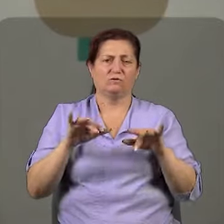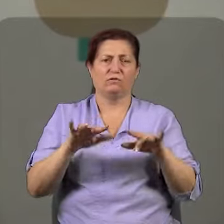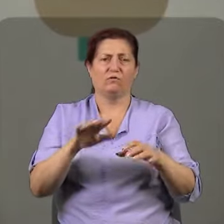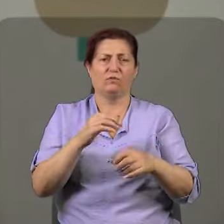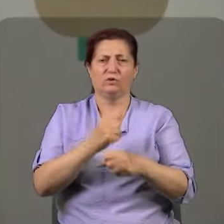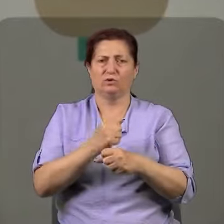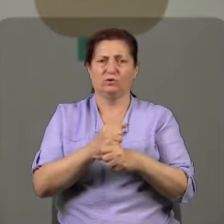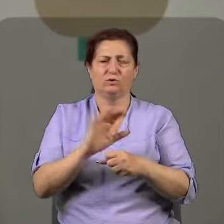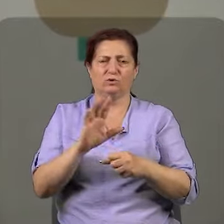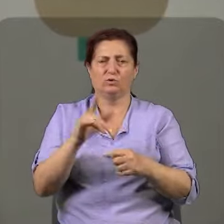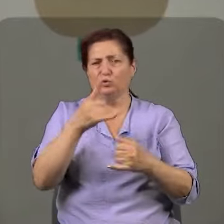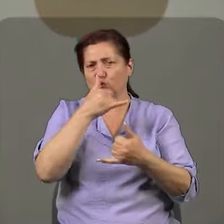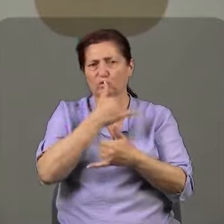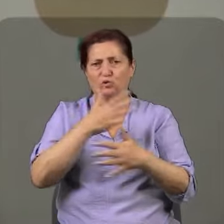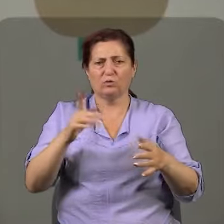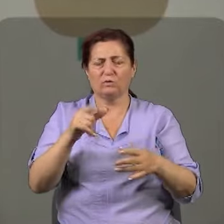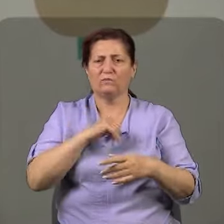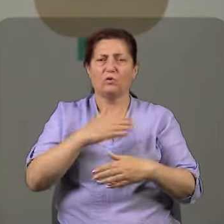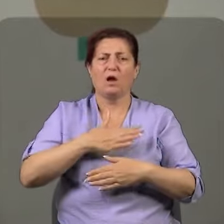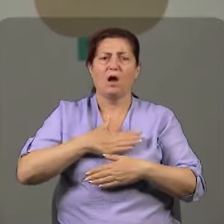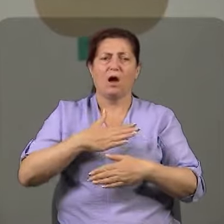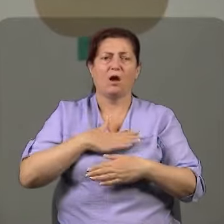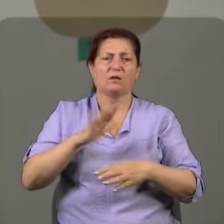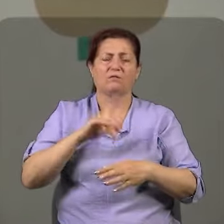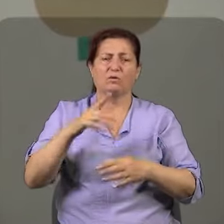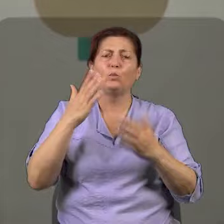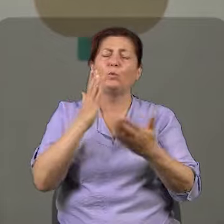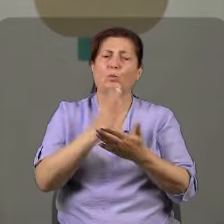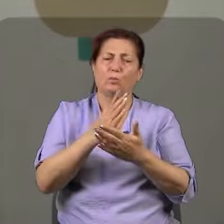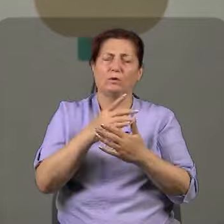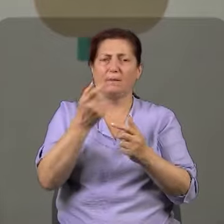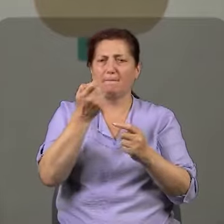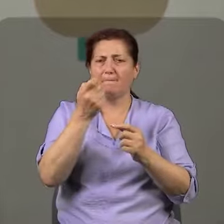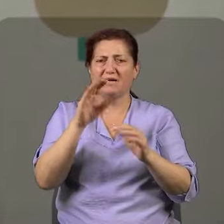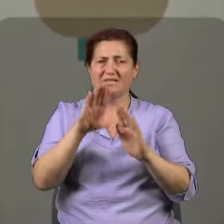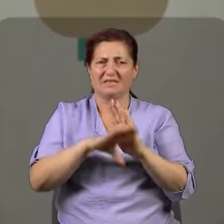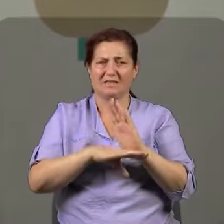բայց չեն կարողանում, փաստորեն իրանք այնպես proactive չեն զբաղվում, իրանք ունեն մի քանի ծրագրեր, որոնցով